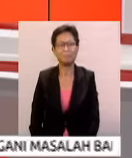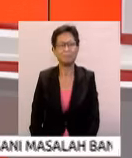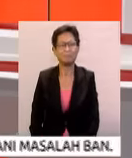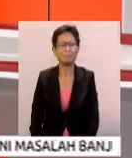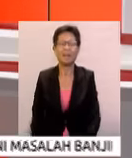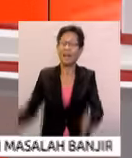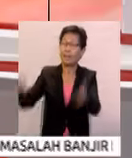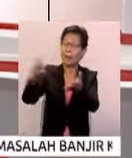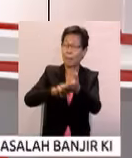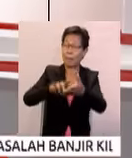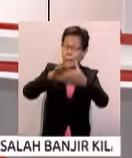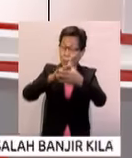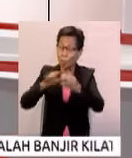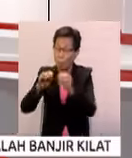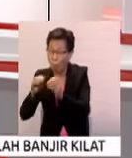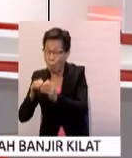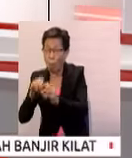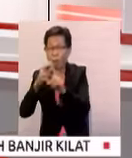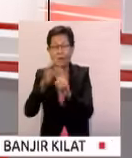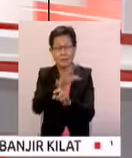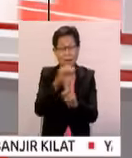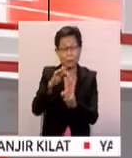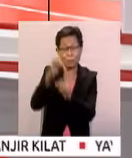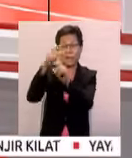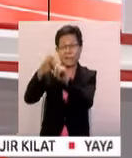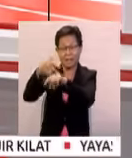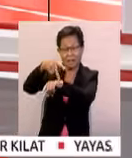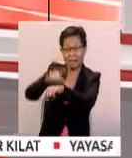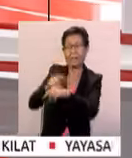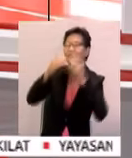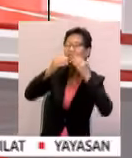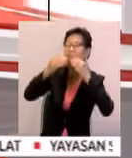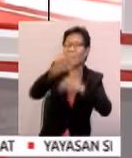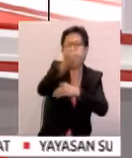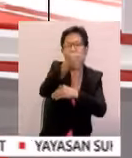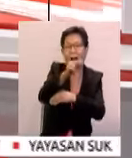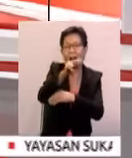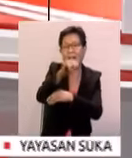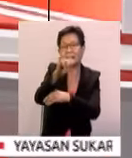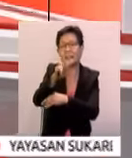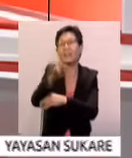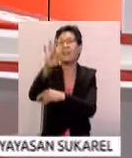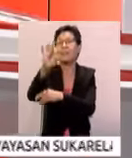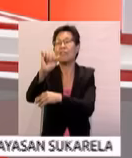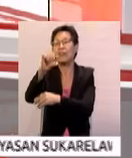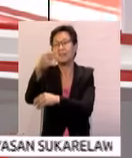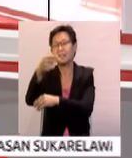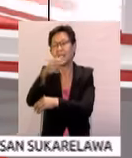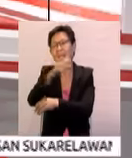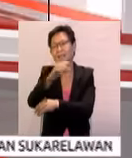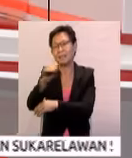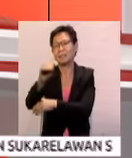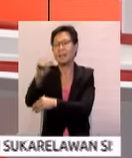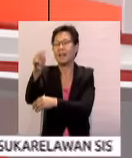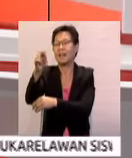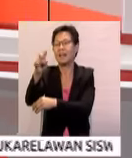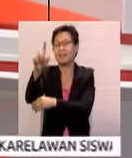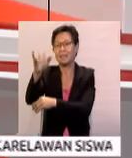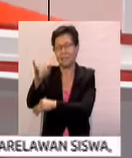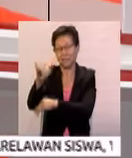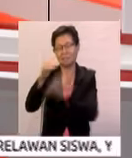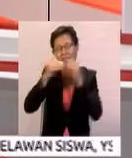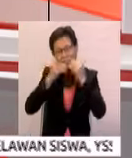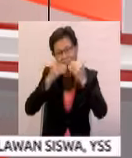Baik, laporan terperinci dan eksklusif dari Langkawi itu tadi. Terima kasih Hani Muhili, Fatil Hidayat Ghazali dan Andy Riza